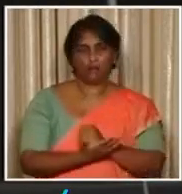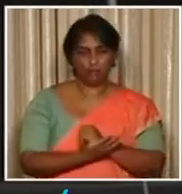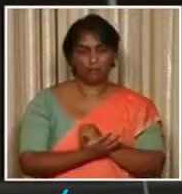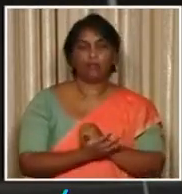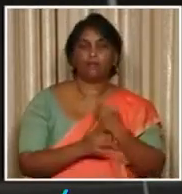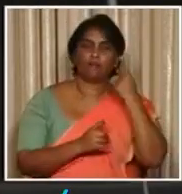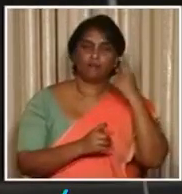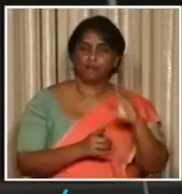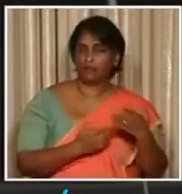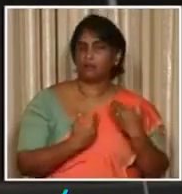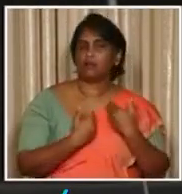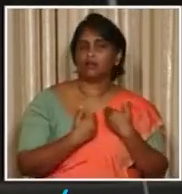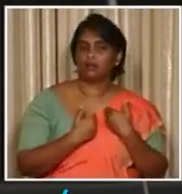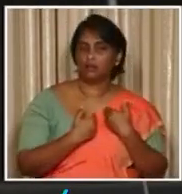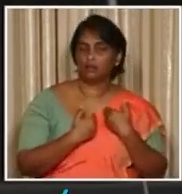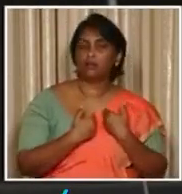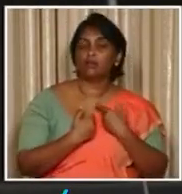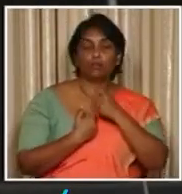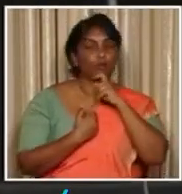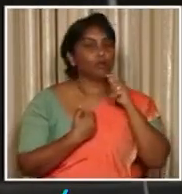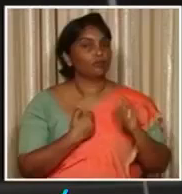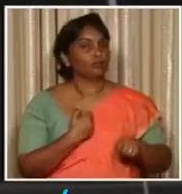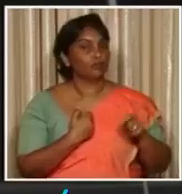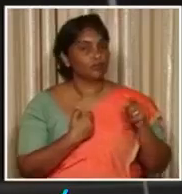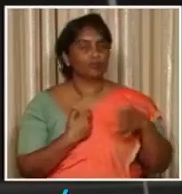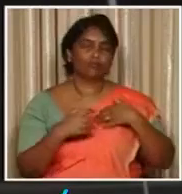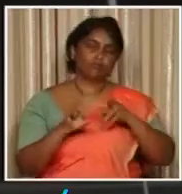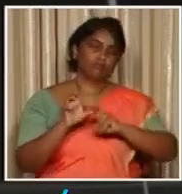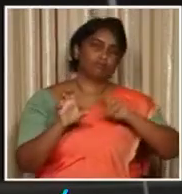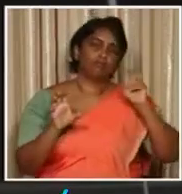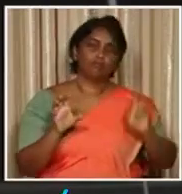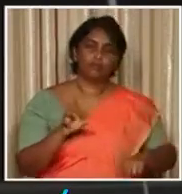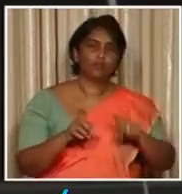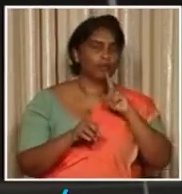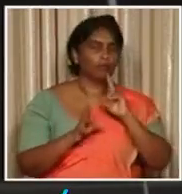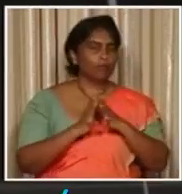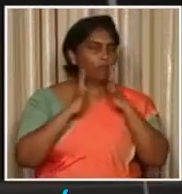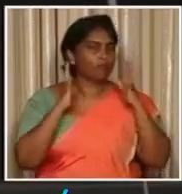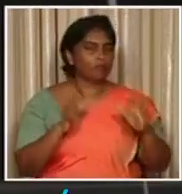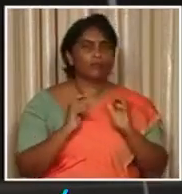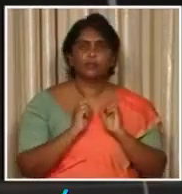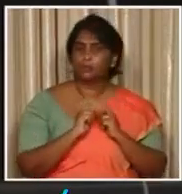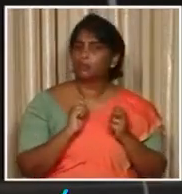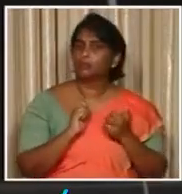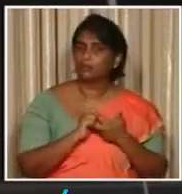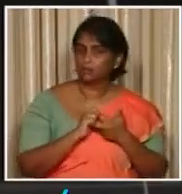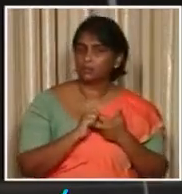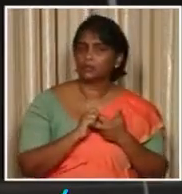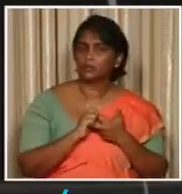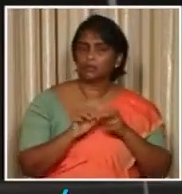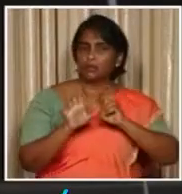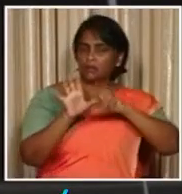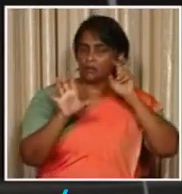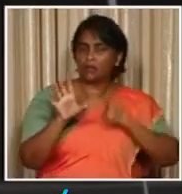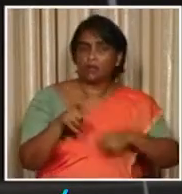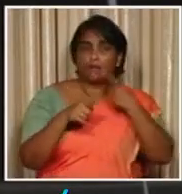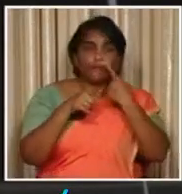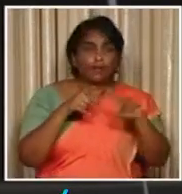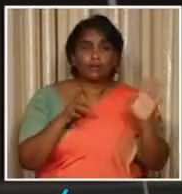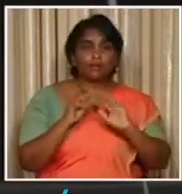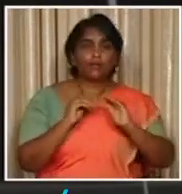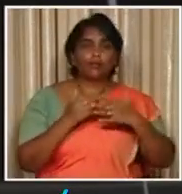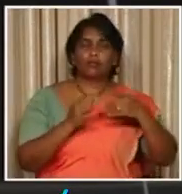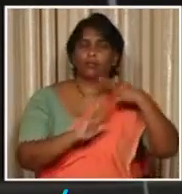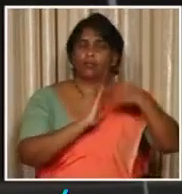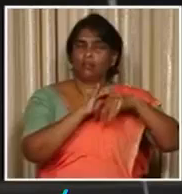එම නිසා ඒ විනිශ්චකාරවරයා ඉල්ලාස් වෙනවා කියන එක ලොකු ගැටලුවක්. ඉල්ලාස් වෙනවා විතරක් නෙමෙයි ඊට පස්සේ